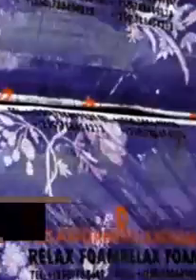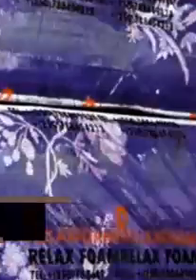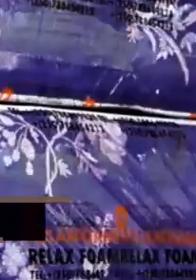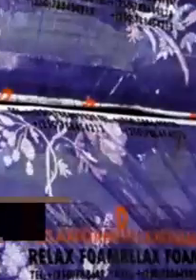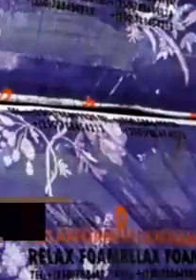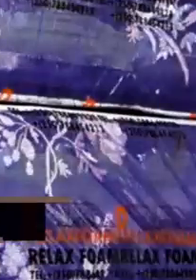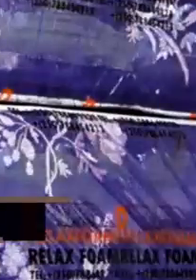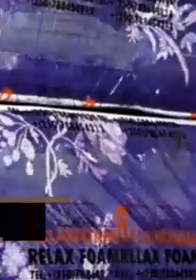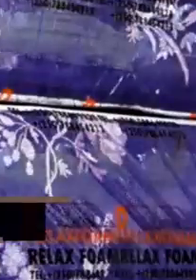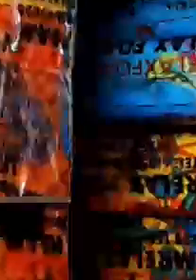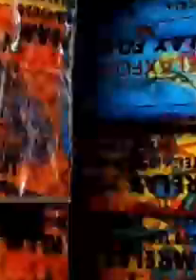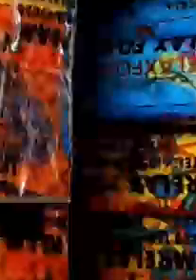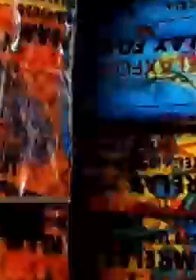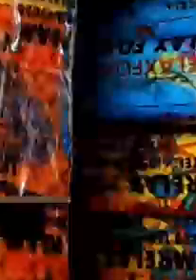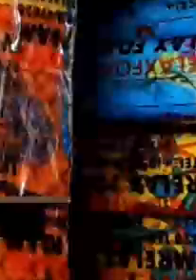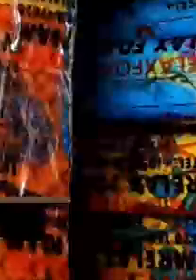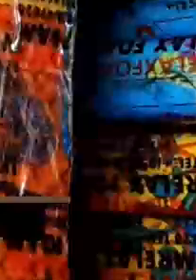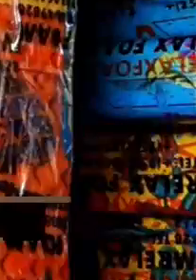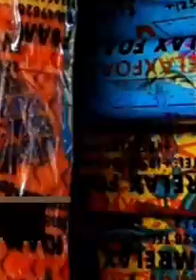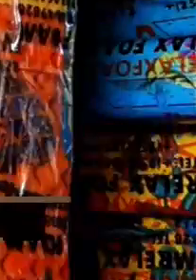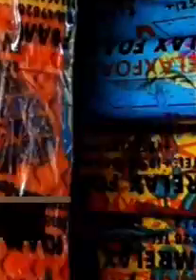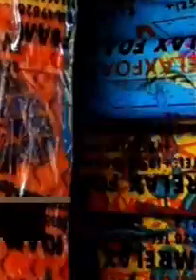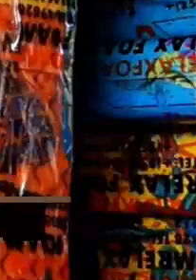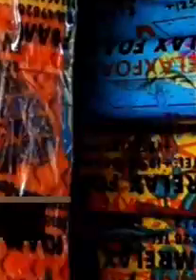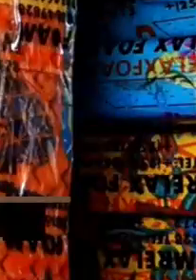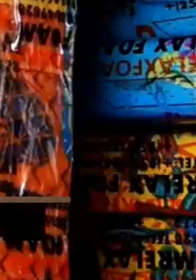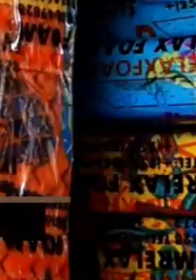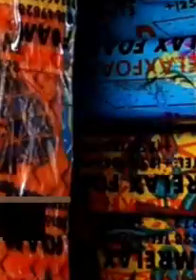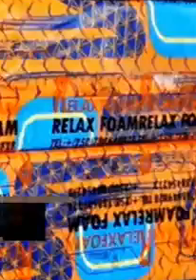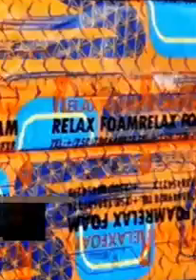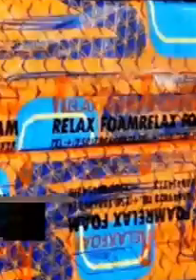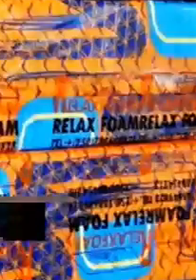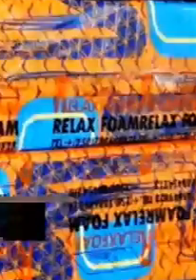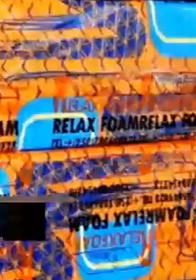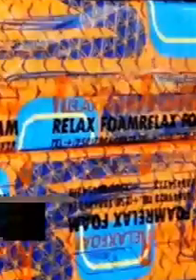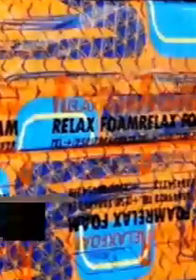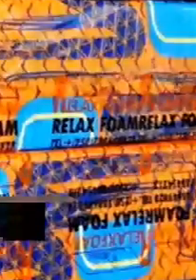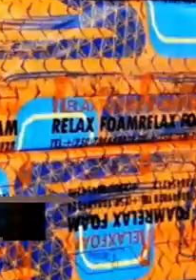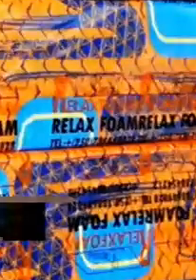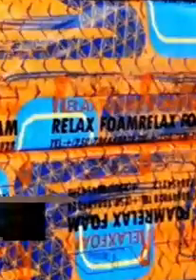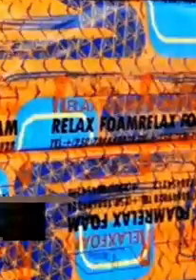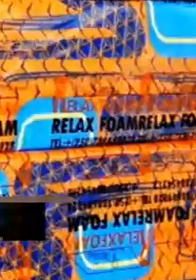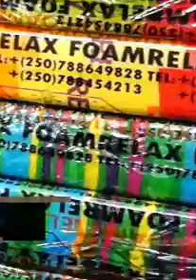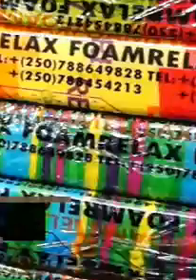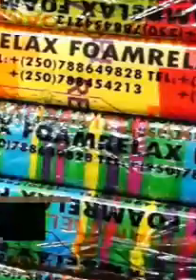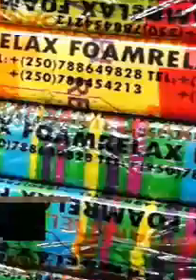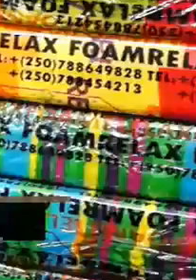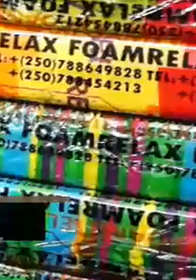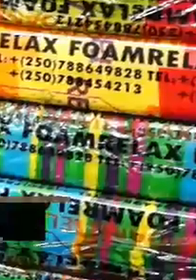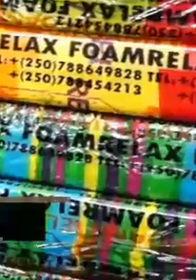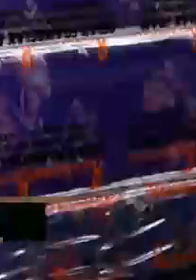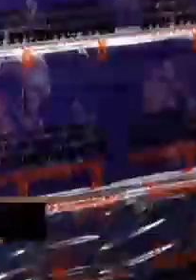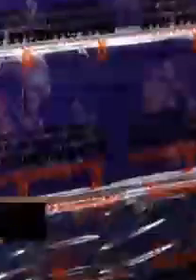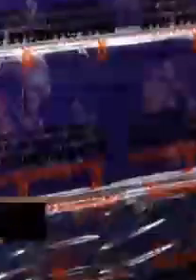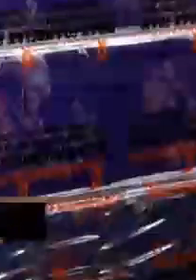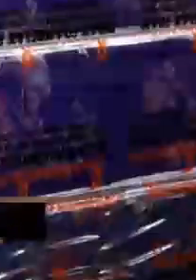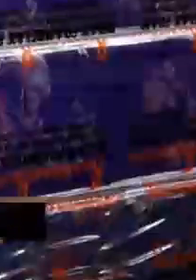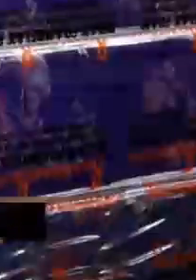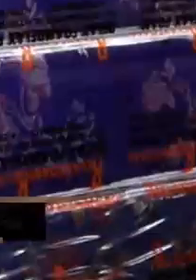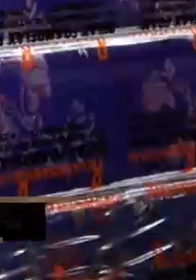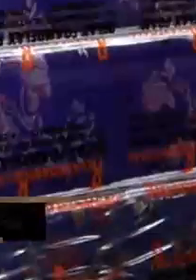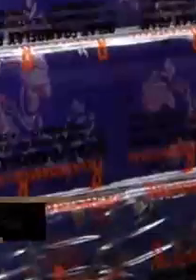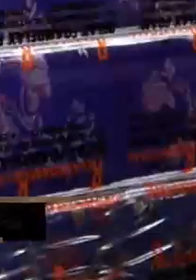kuberereme ryashimwe ubuziranenge ni yahindu ryamahuka butandukanye n'amavunane ukazahiraga n'ubuvivi nawe